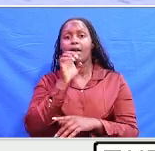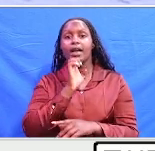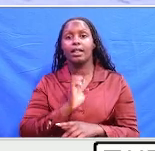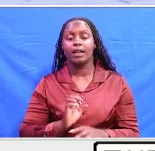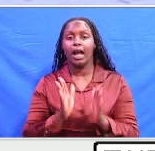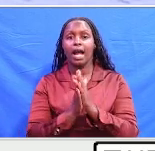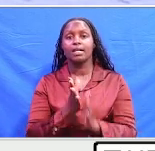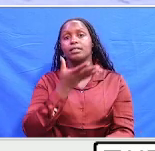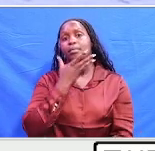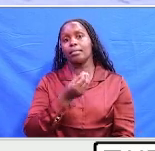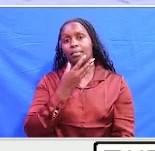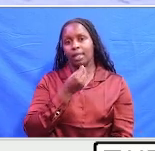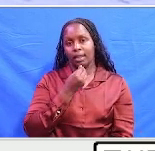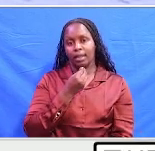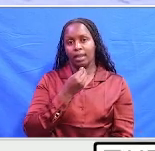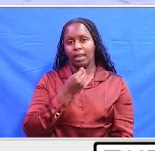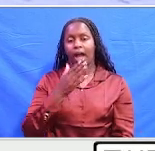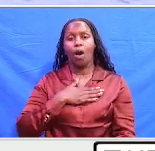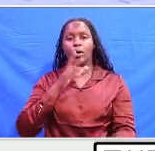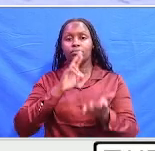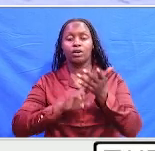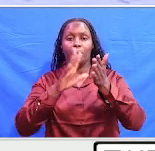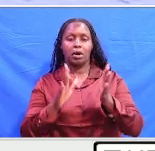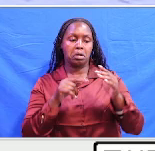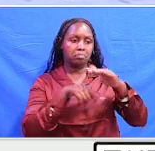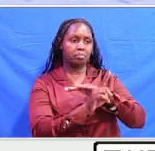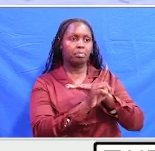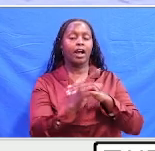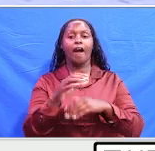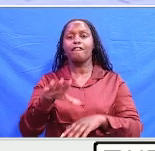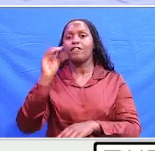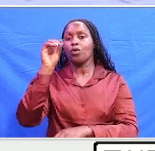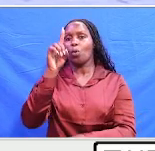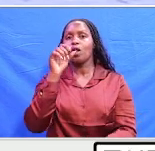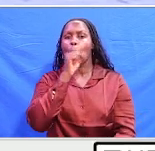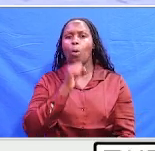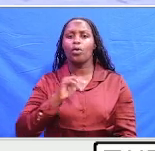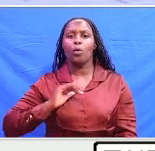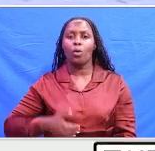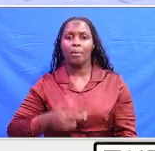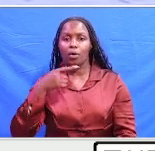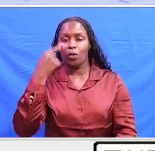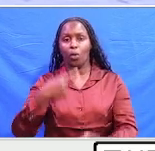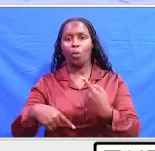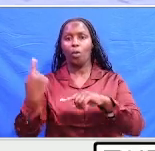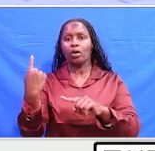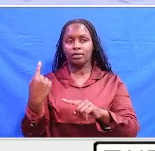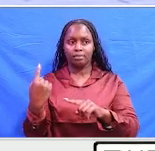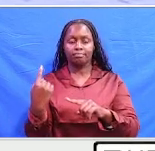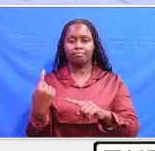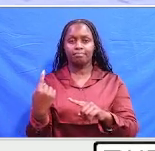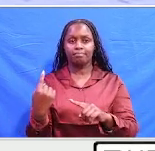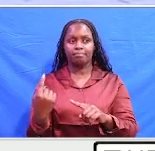vijana. Mwanahabari wetu Tony Kwalanda alimtembelea mmoja wa nyanya ambaye alishinda ng'ombe na ambayo